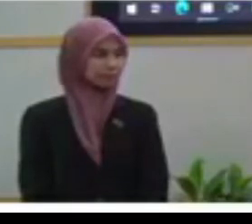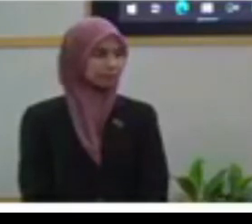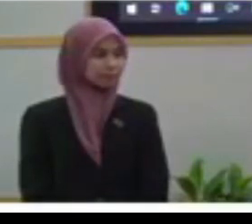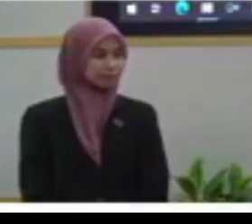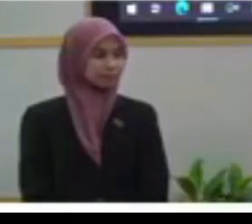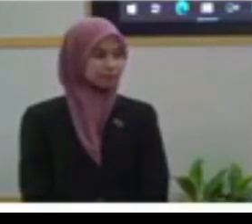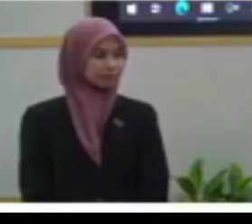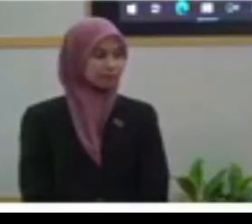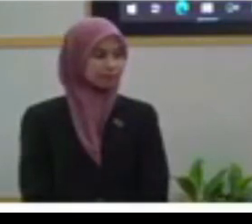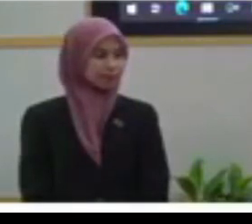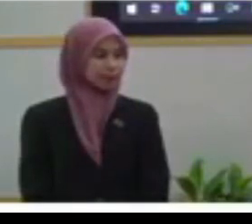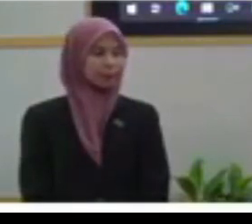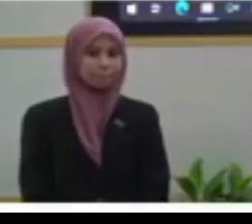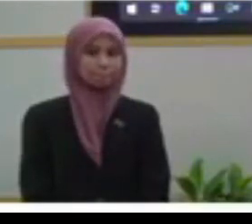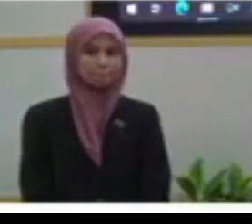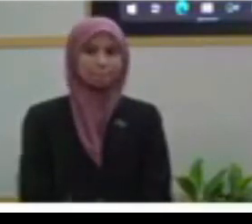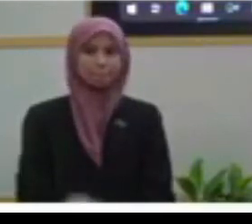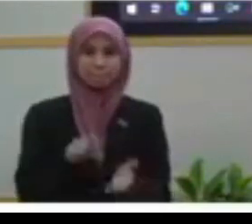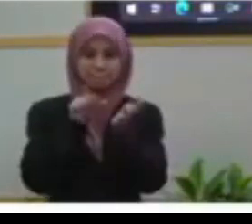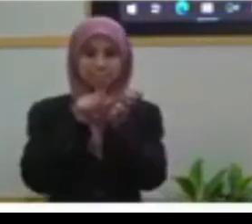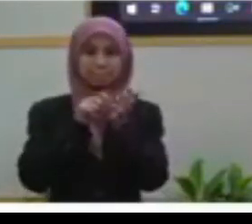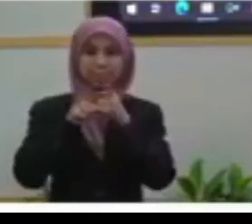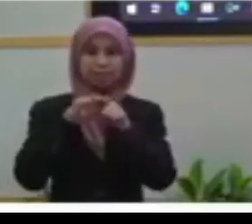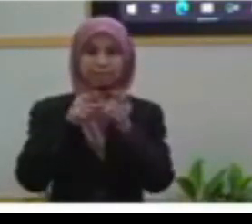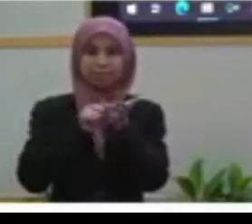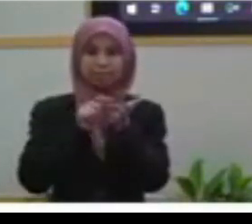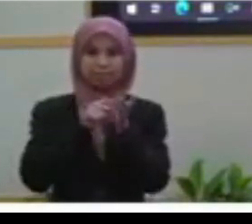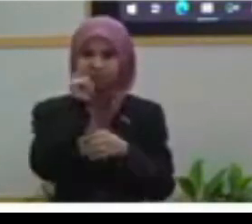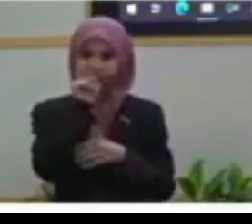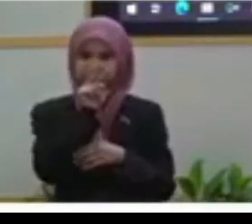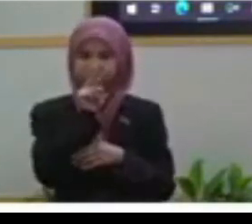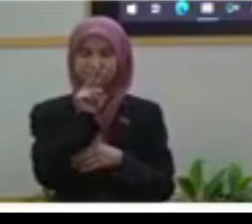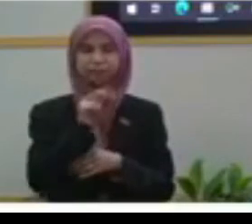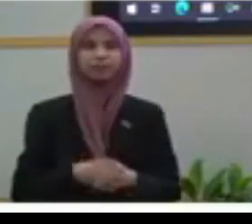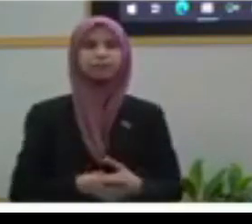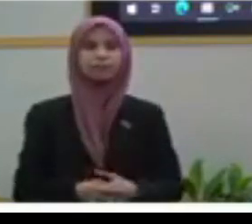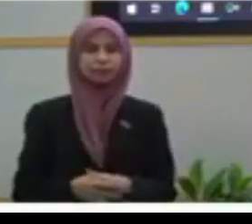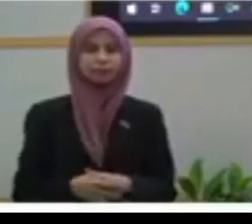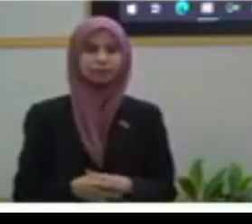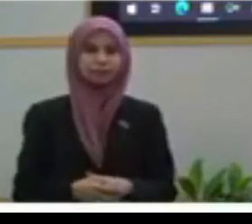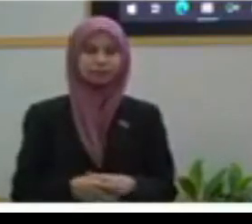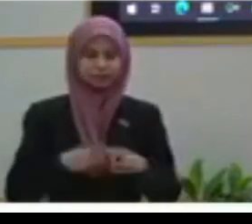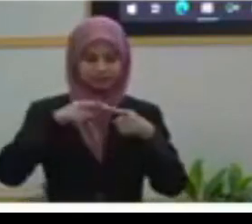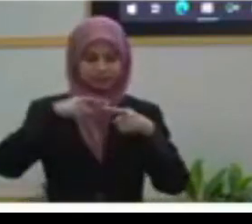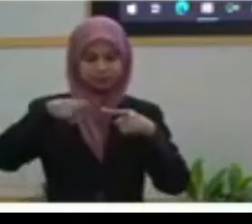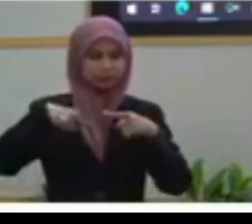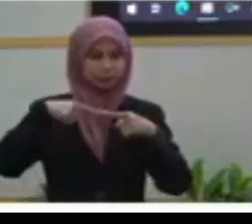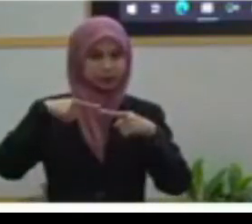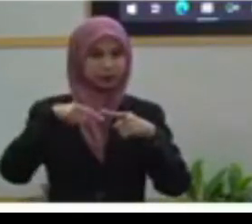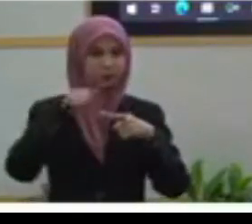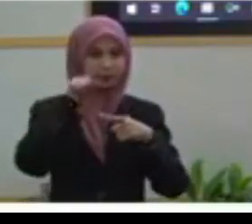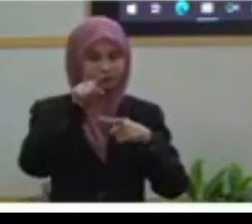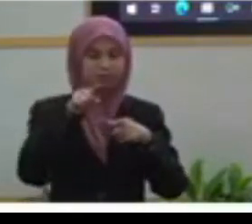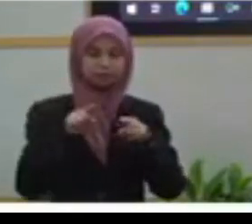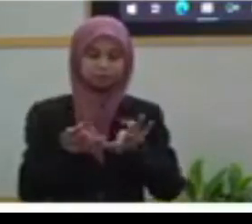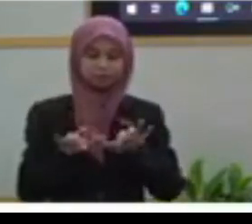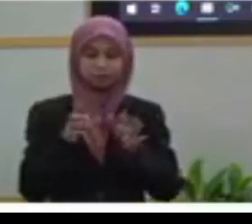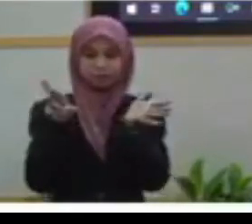Okey. Rakan-rakan media, rakan-rakan netizen, rakan-rakan OKU, apabila anda isi